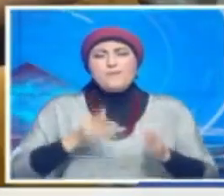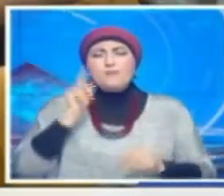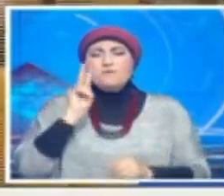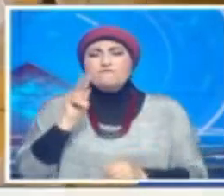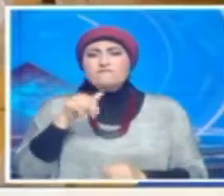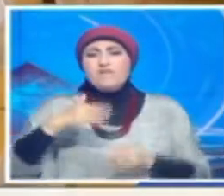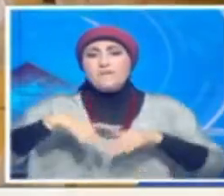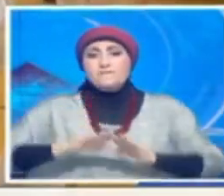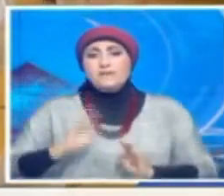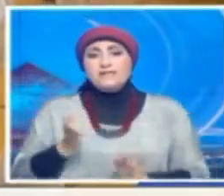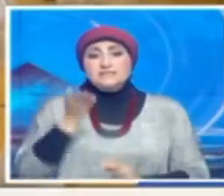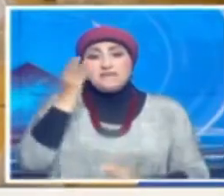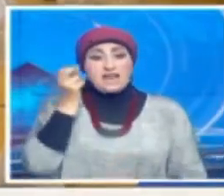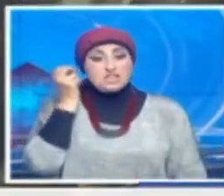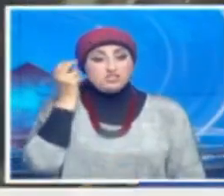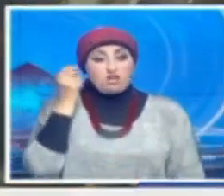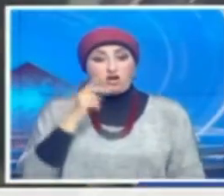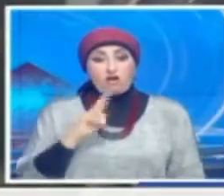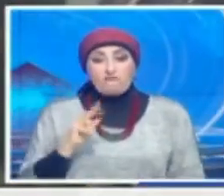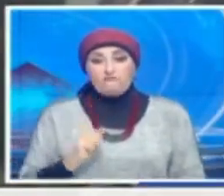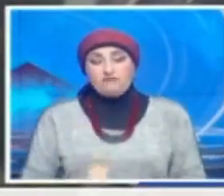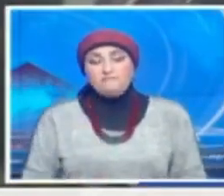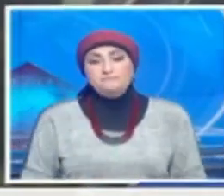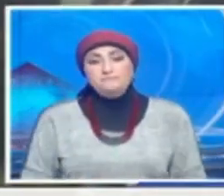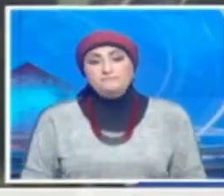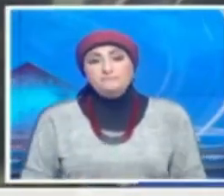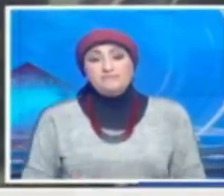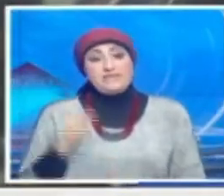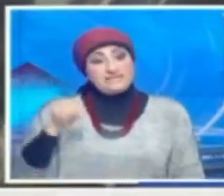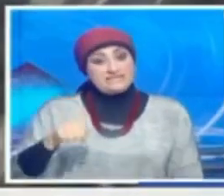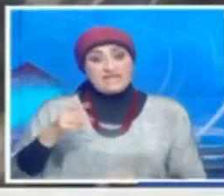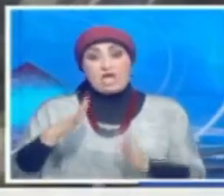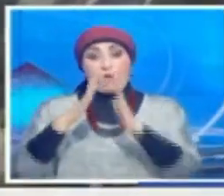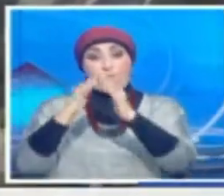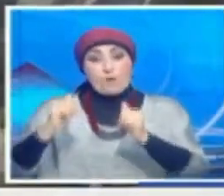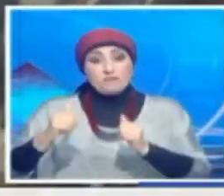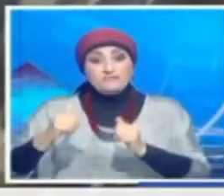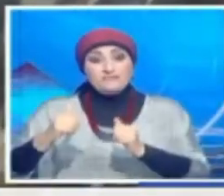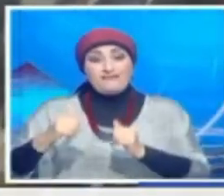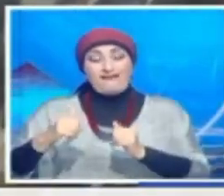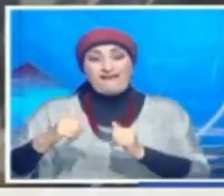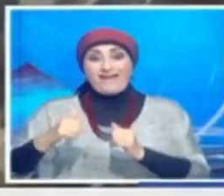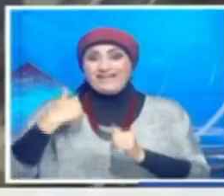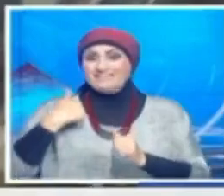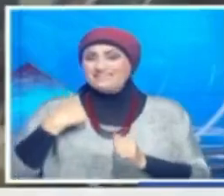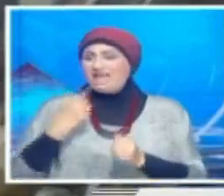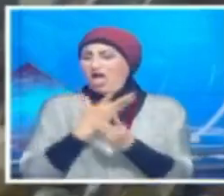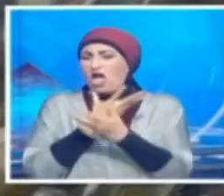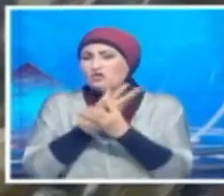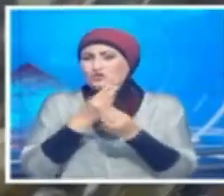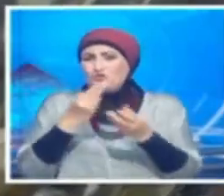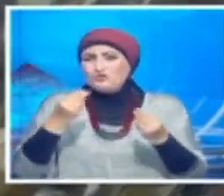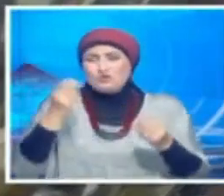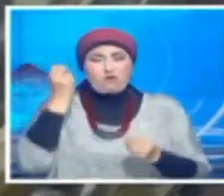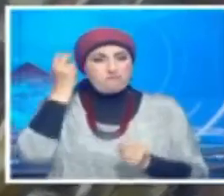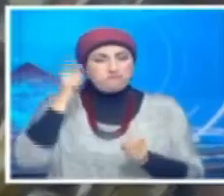يقرها المجلس الأعلى للثقافة. طبعا جواز الدولة ده يعني نقول حصاد عدد كبير من